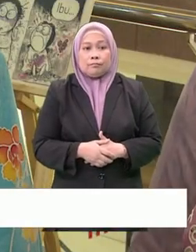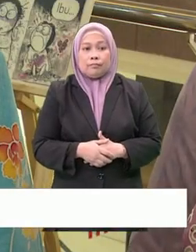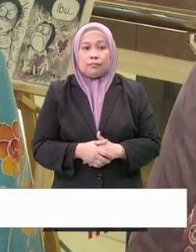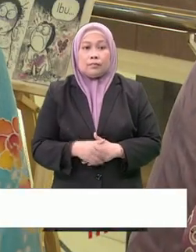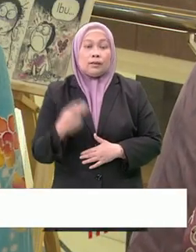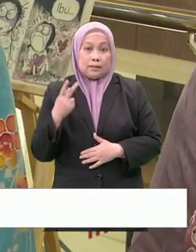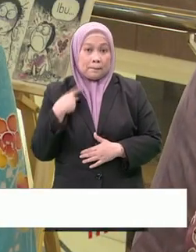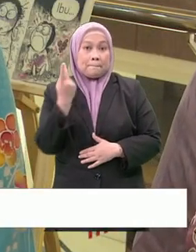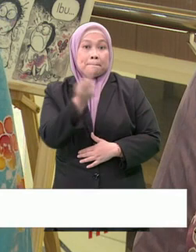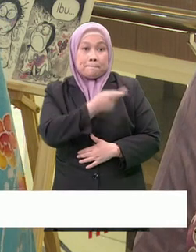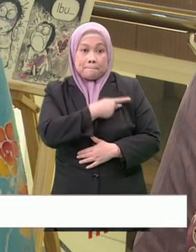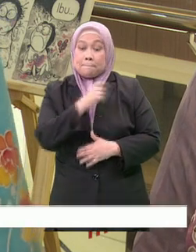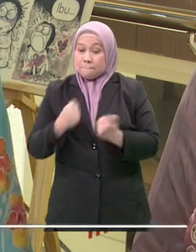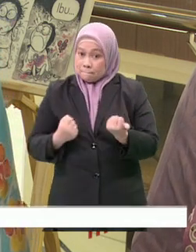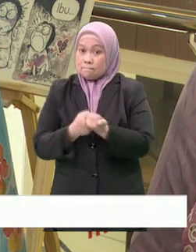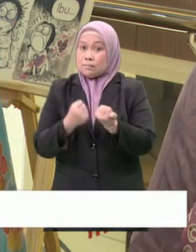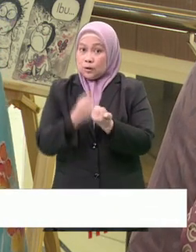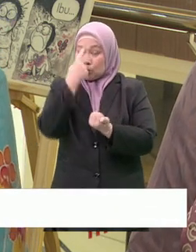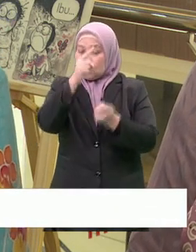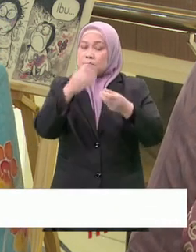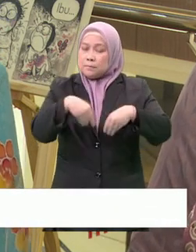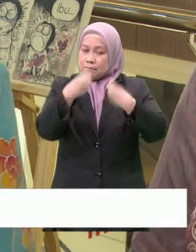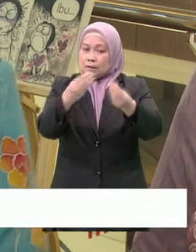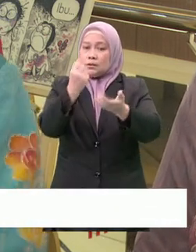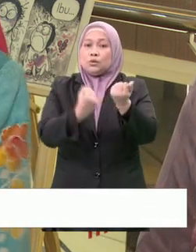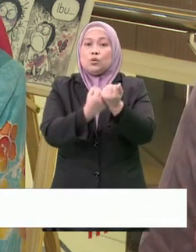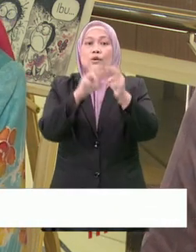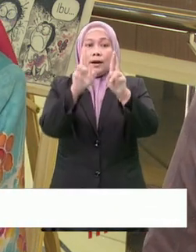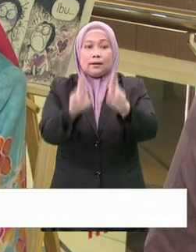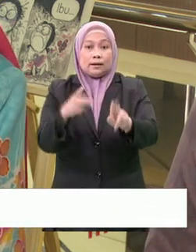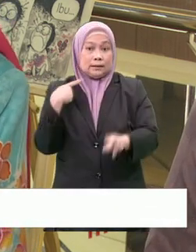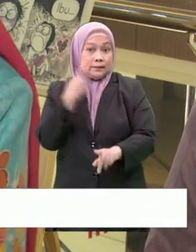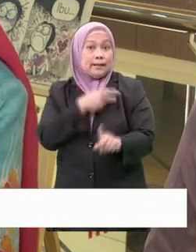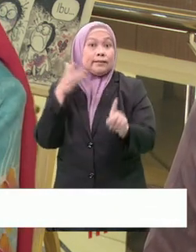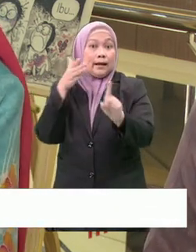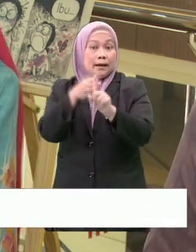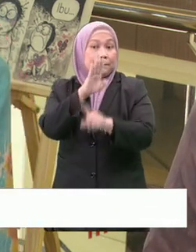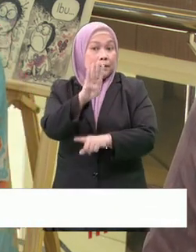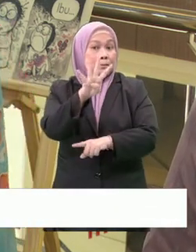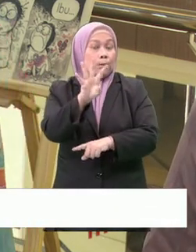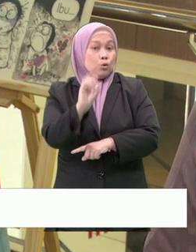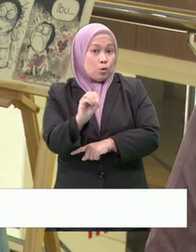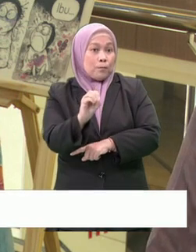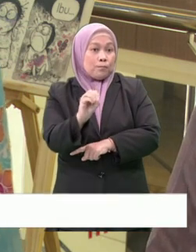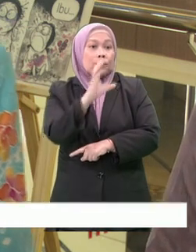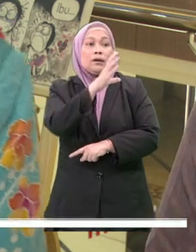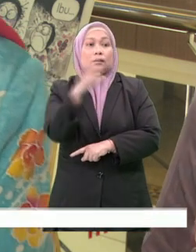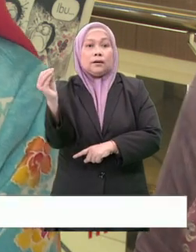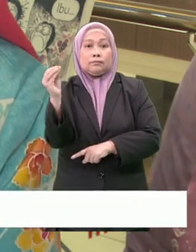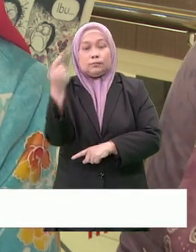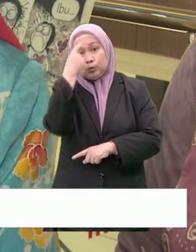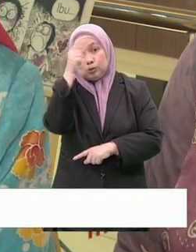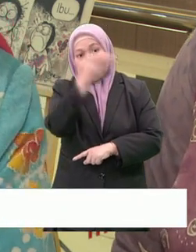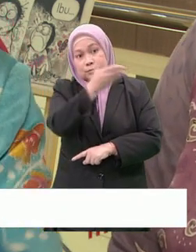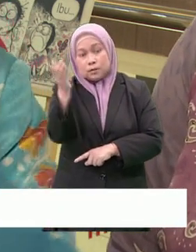kita sokong untuk membantu rakyat sebab kita kaget ya adalah befotty Oke befot dan juga kepada